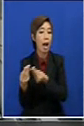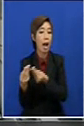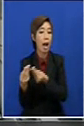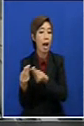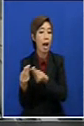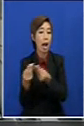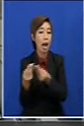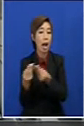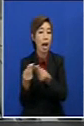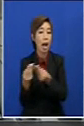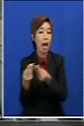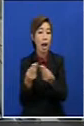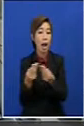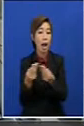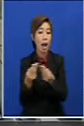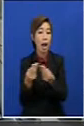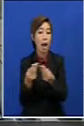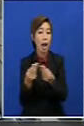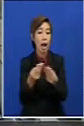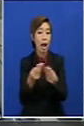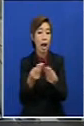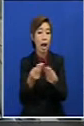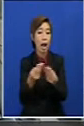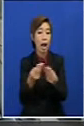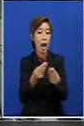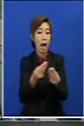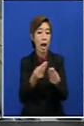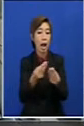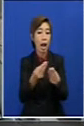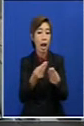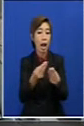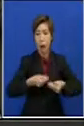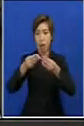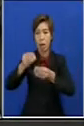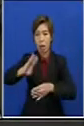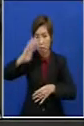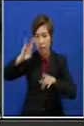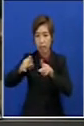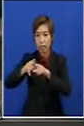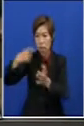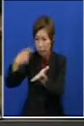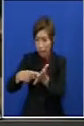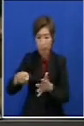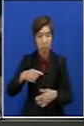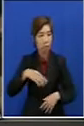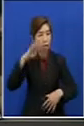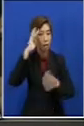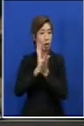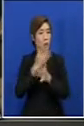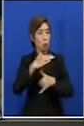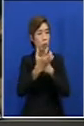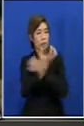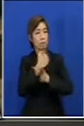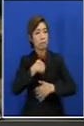ผู้บังคับบัญชาบางคนกดดันแล้วบังคับให้คืนรถแก่ไฟนั้นกลายเป็นต้นเหตุให้ร้อยตำรวจเอกทวีเครียดจนถึงขั้นปลิดชีพตัวเ